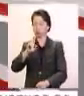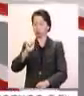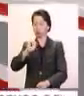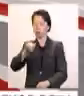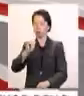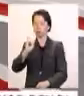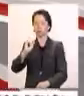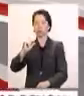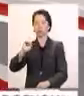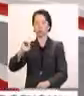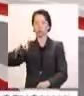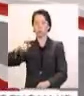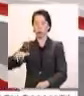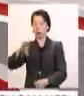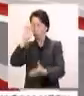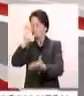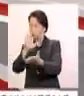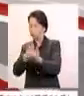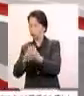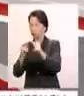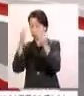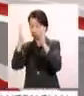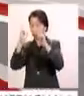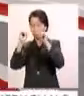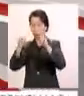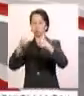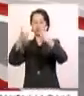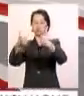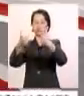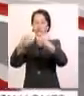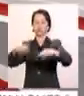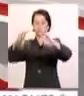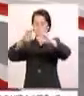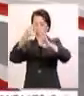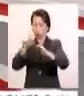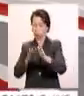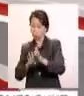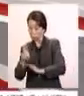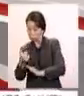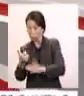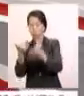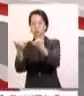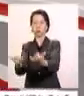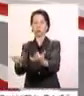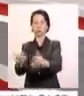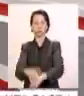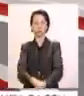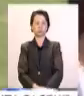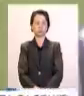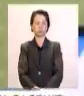Beliau yakin skuad negara mampu beraksi cemerlang di pentas final berdasarkan prestasi semasa.